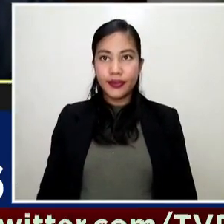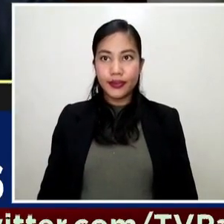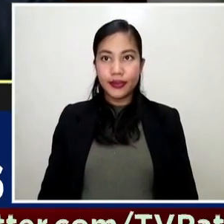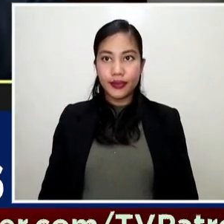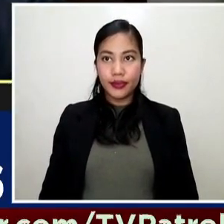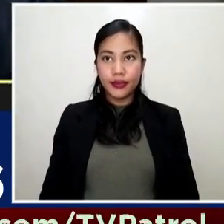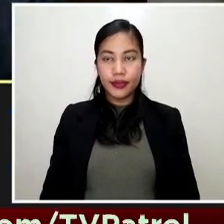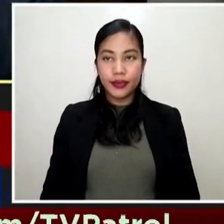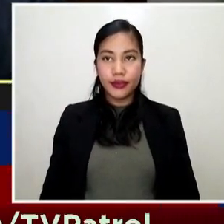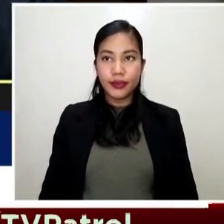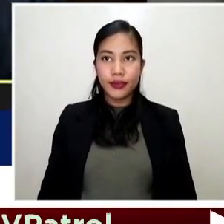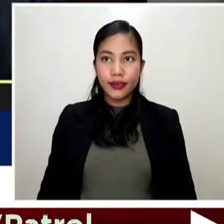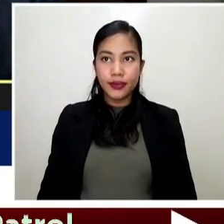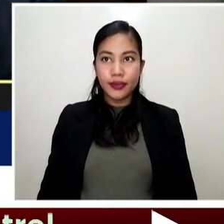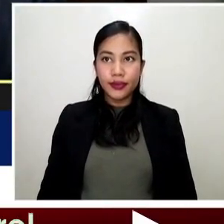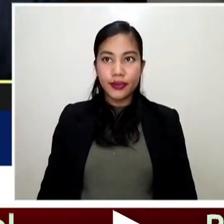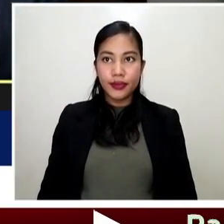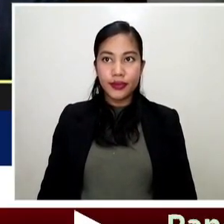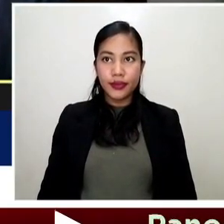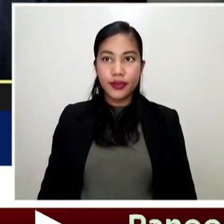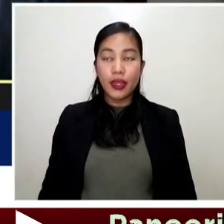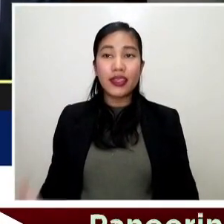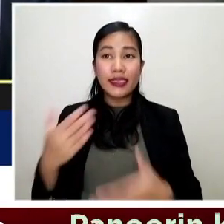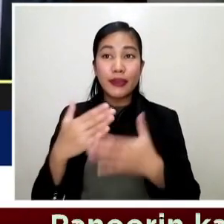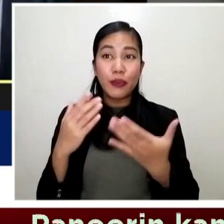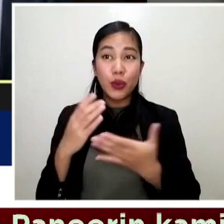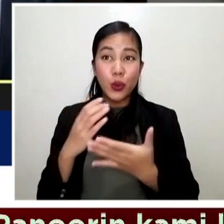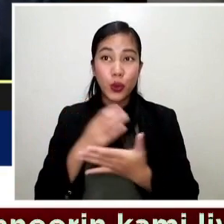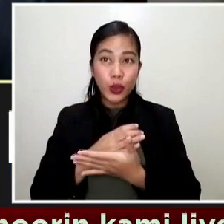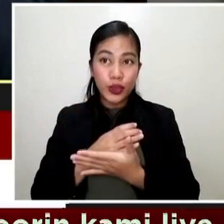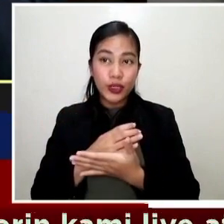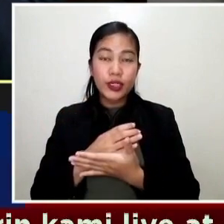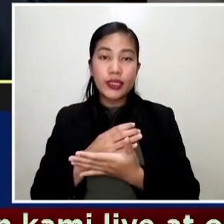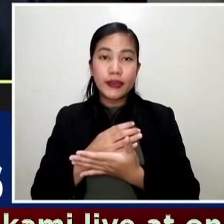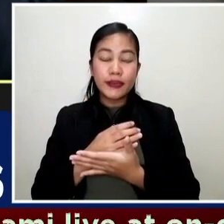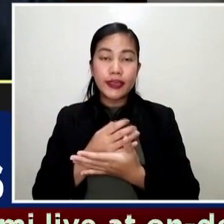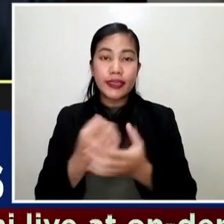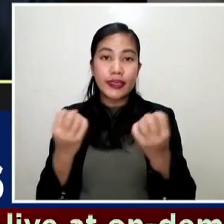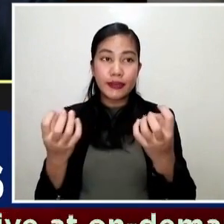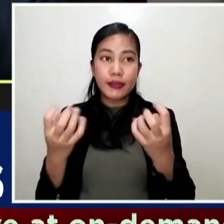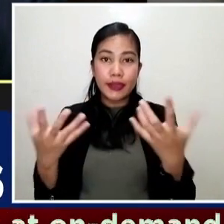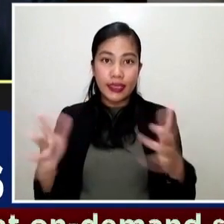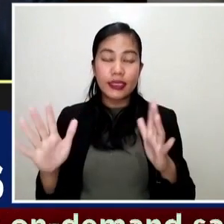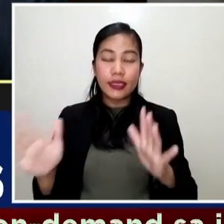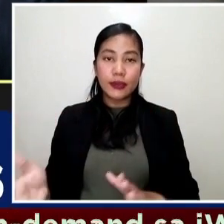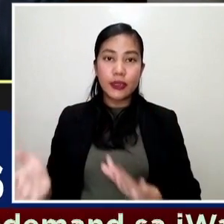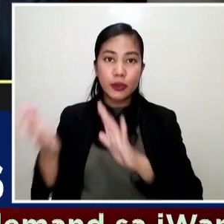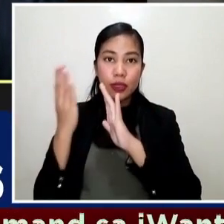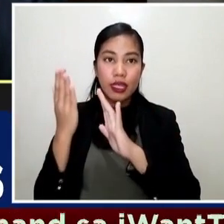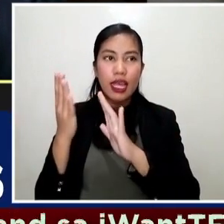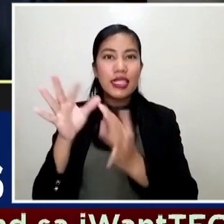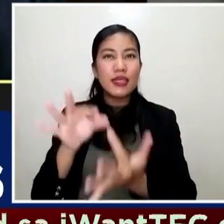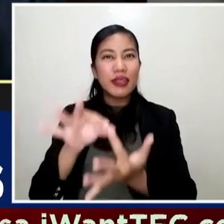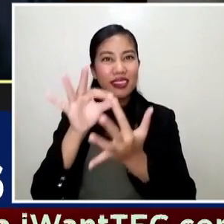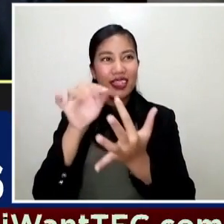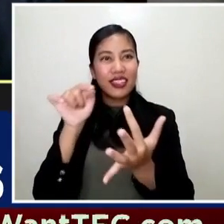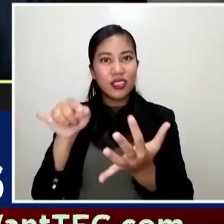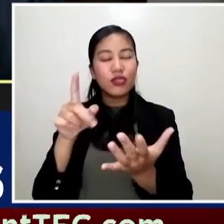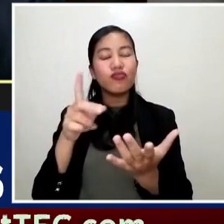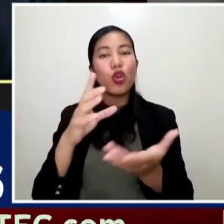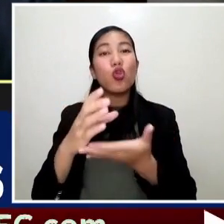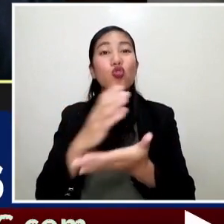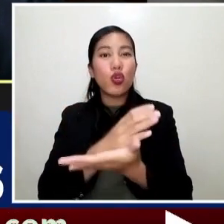Some degree programs really need a lot of face-to-face, especially skills-based programs, while